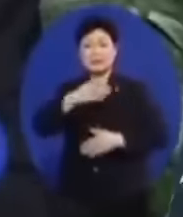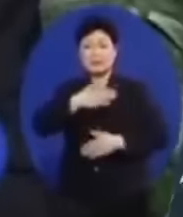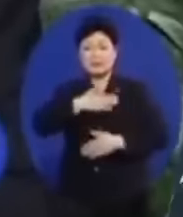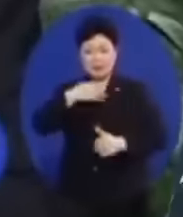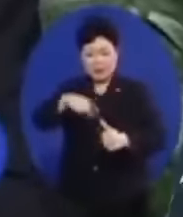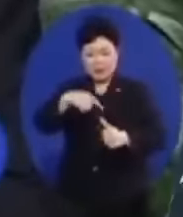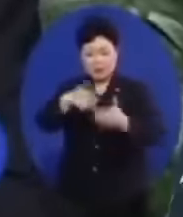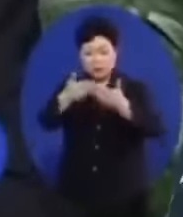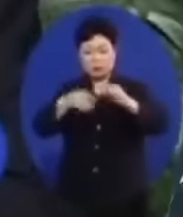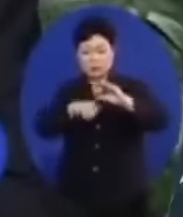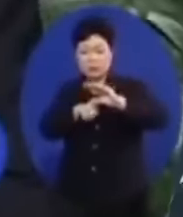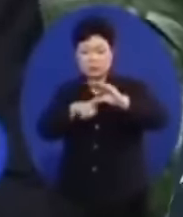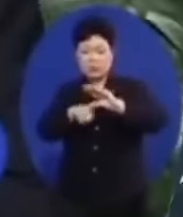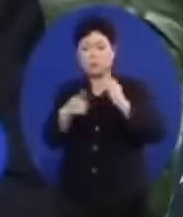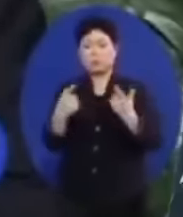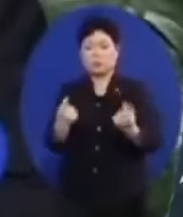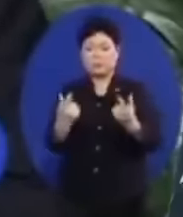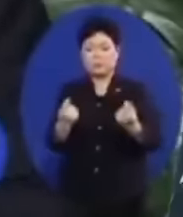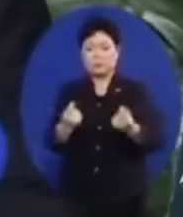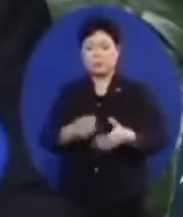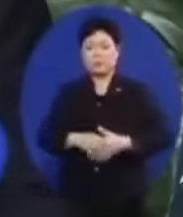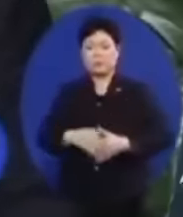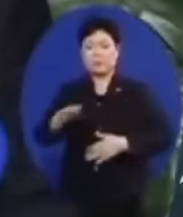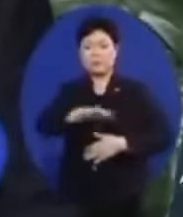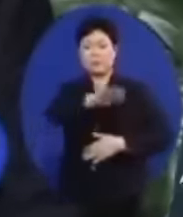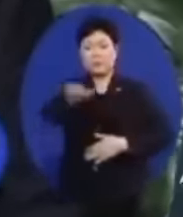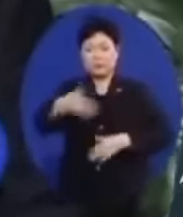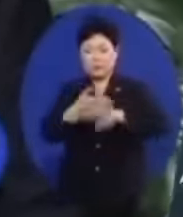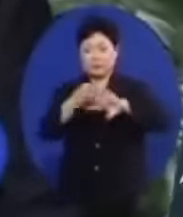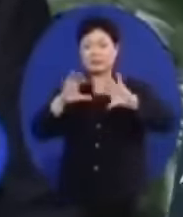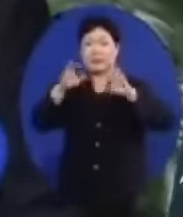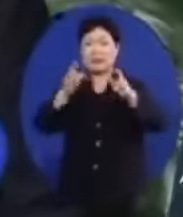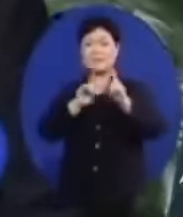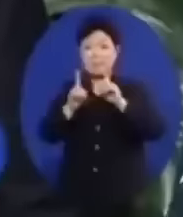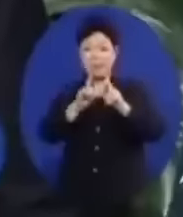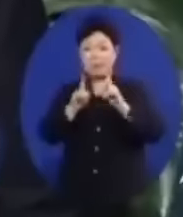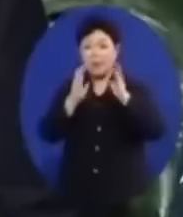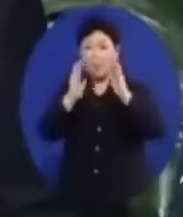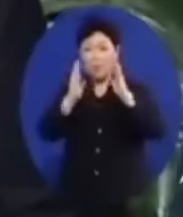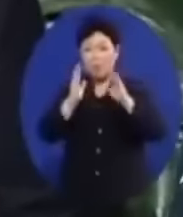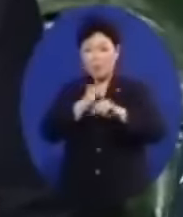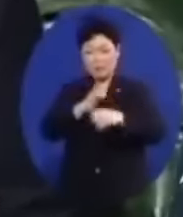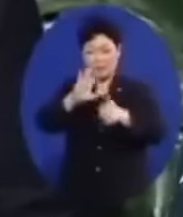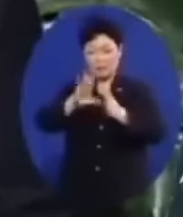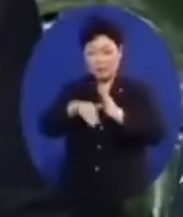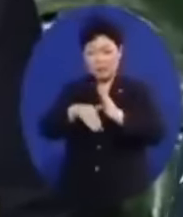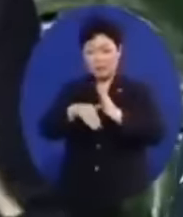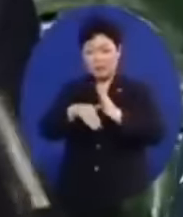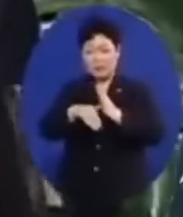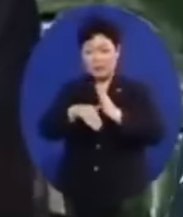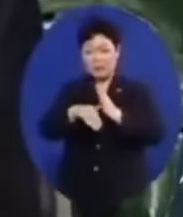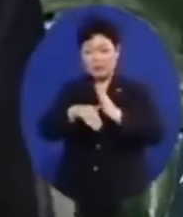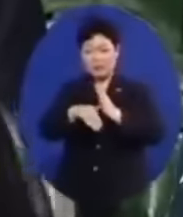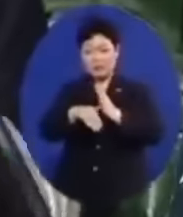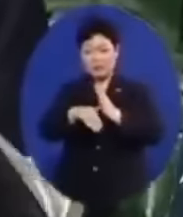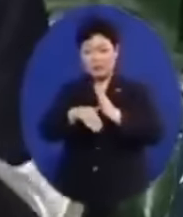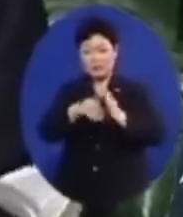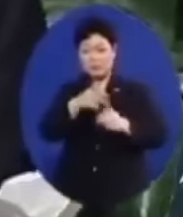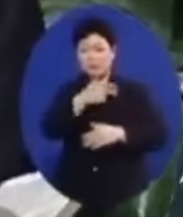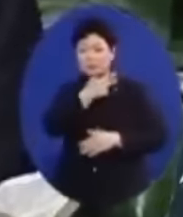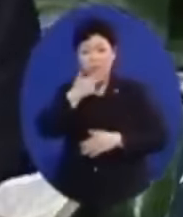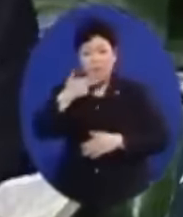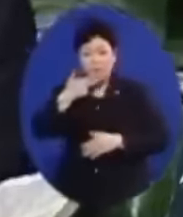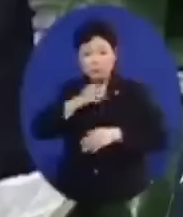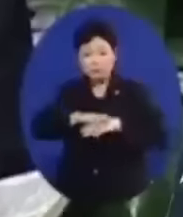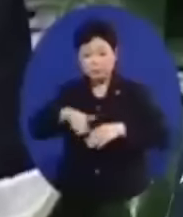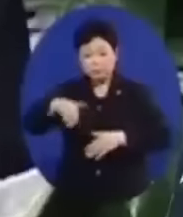알려주는 사전입니다. 우리가 외국어를 공부할 때 그 내용을 모르면 사전을